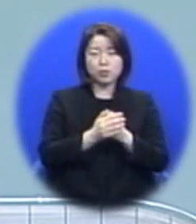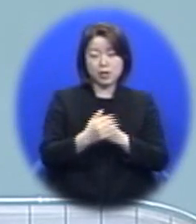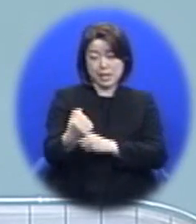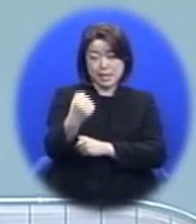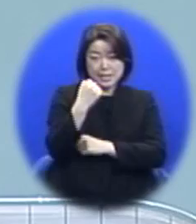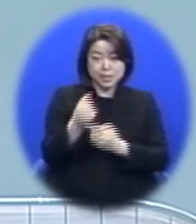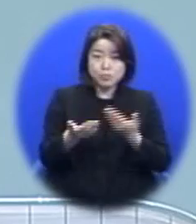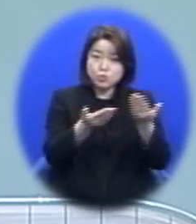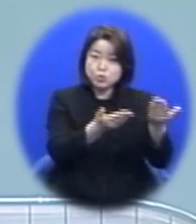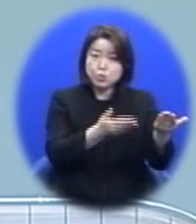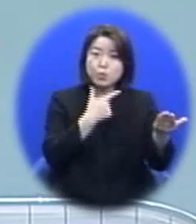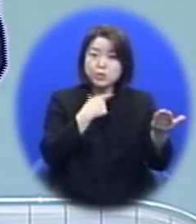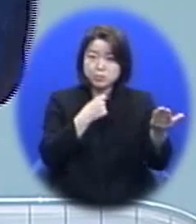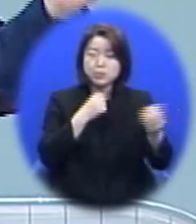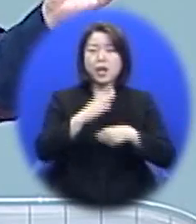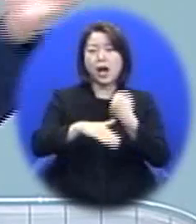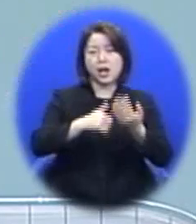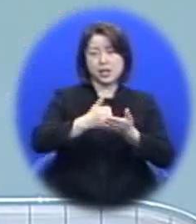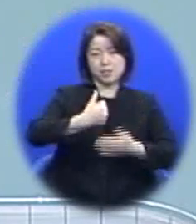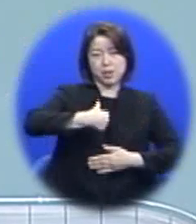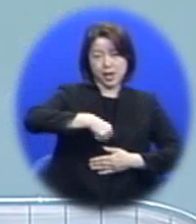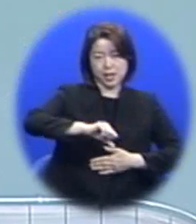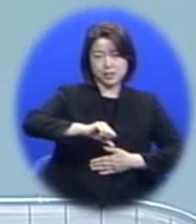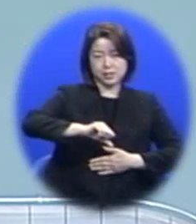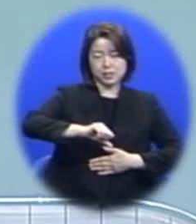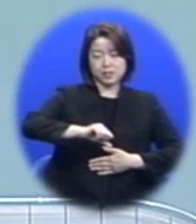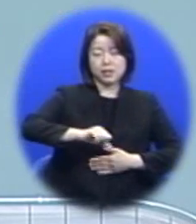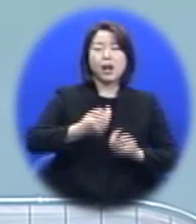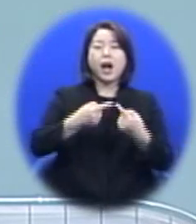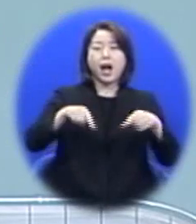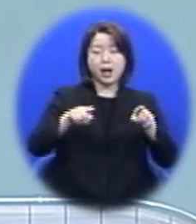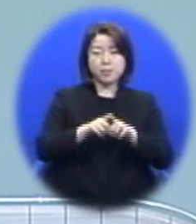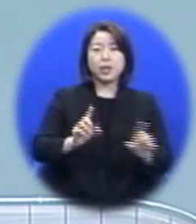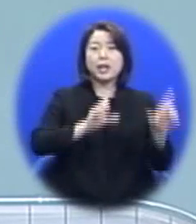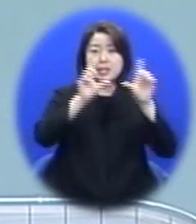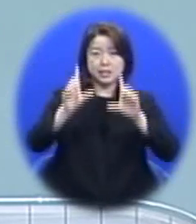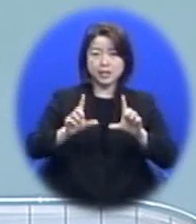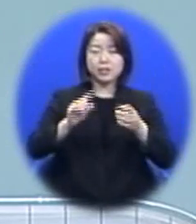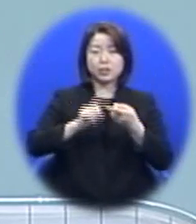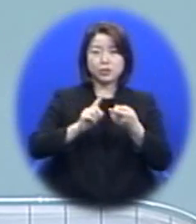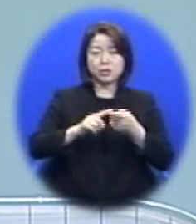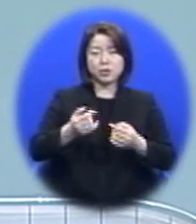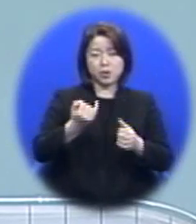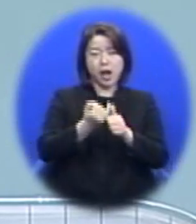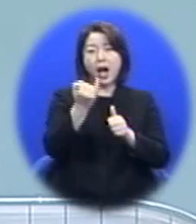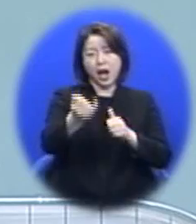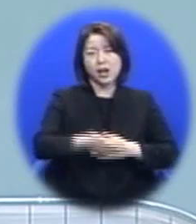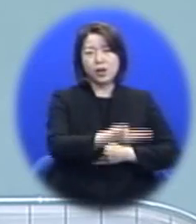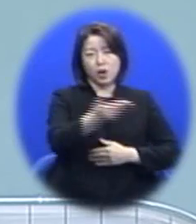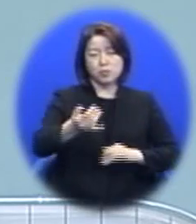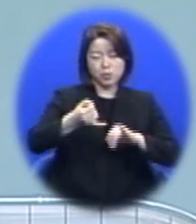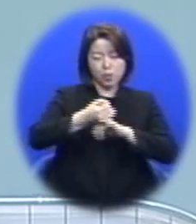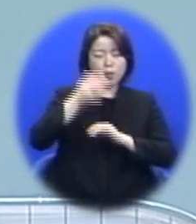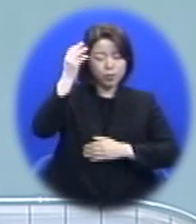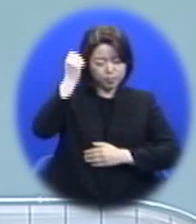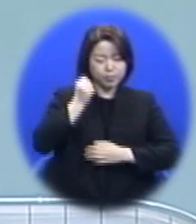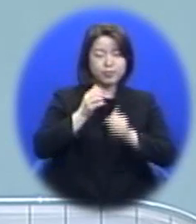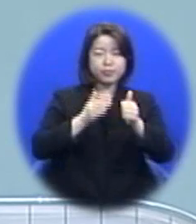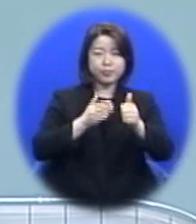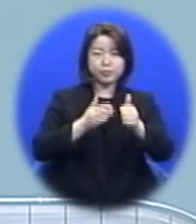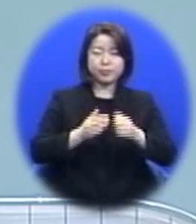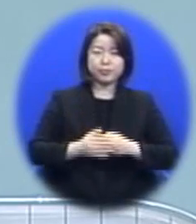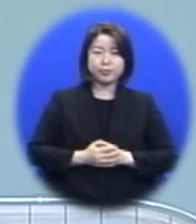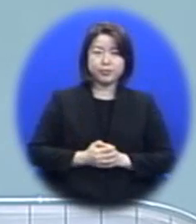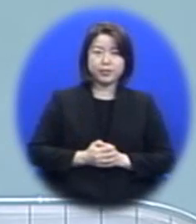주고 싶은 그런 하나님의 아들과 함께 산다는 것을 여러분 꼭 명심하시기 바랍니다.